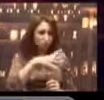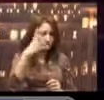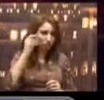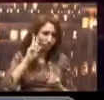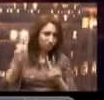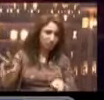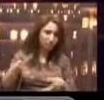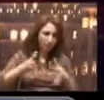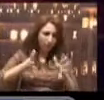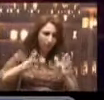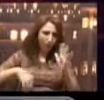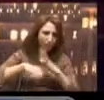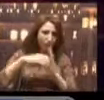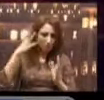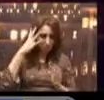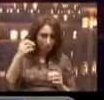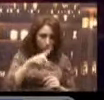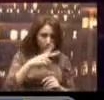والله شوف بقى،